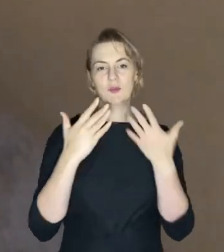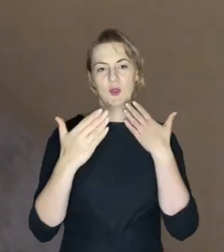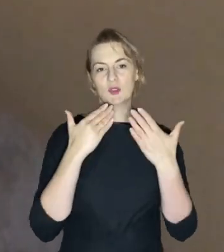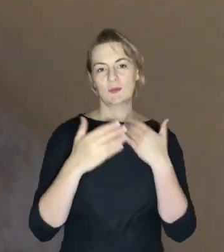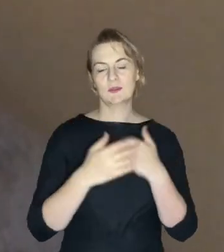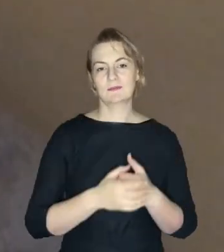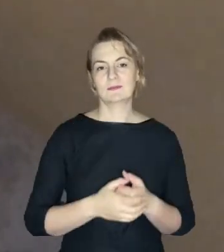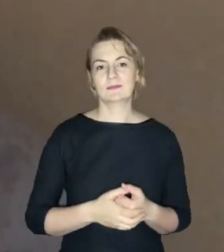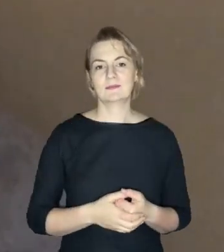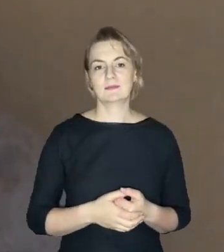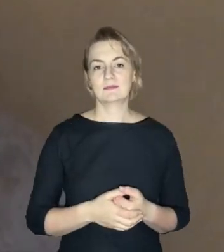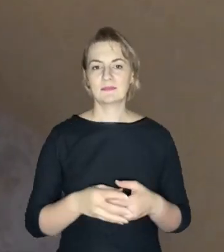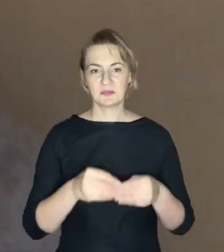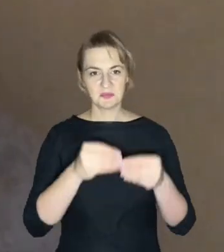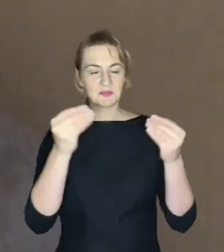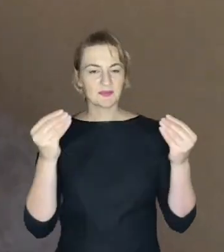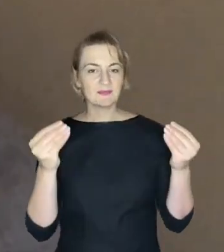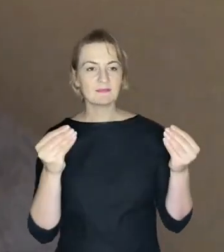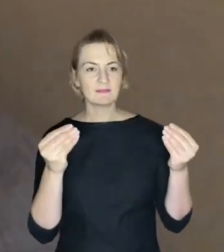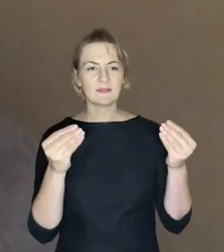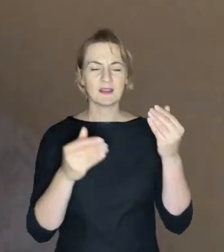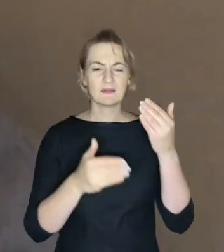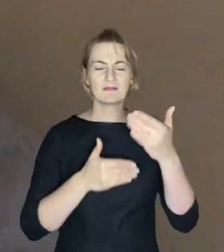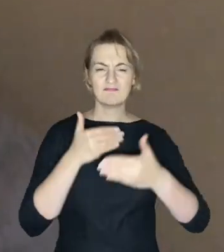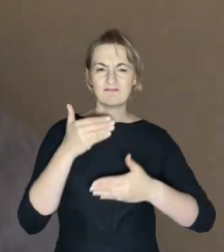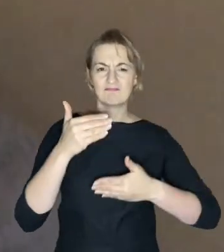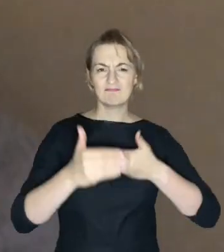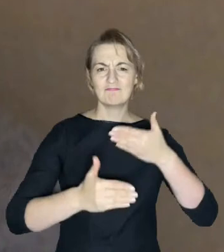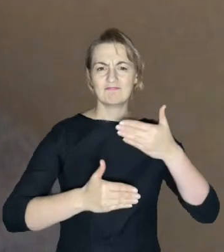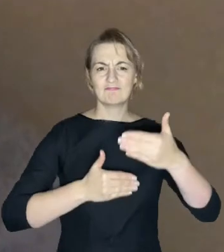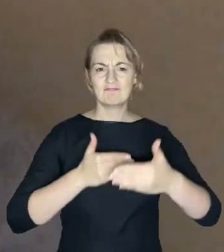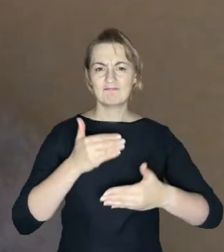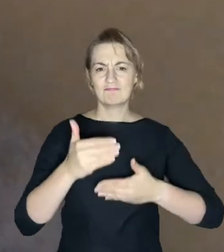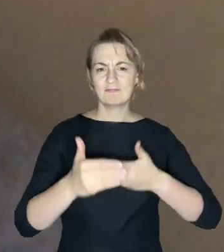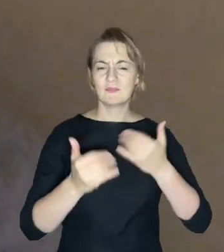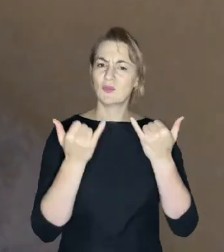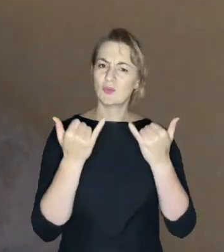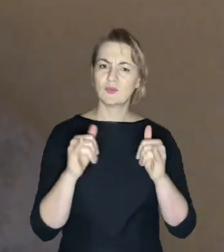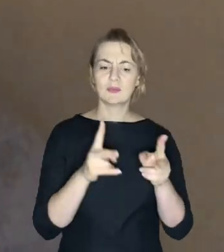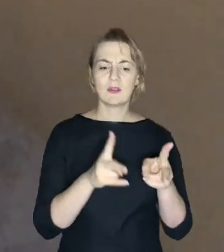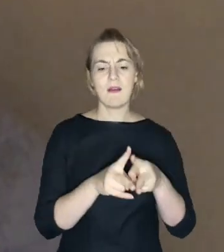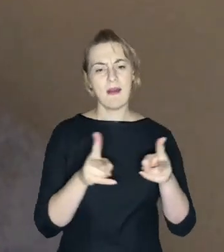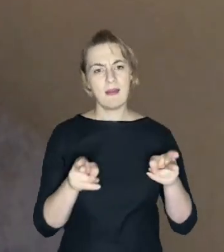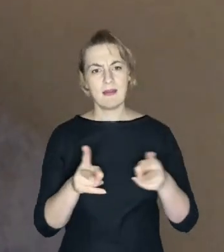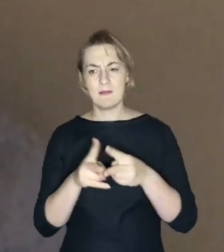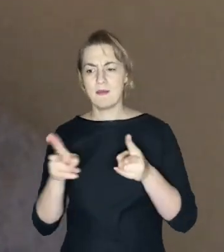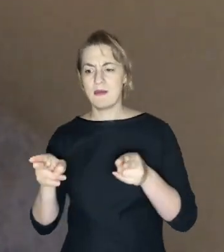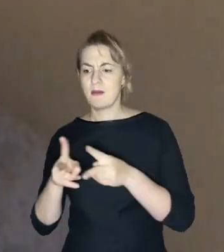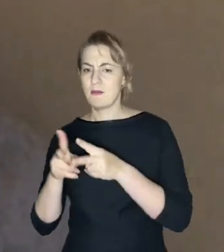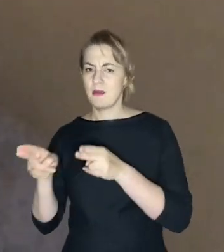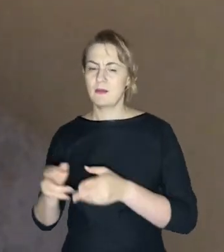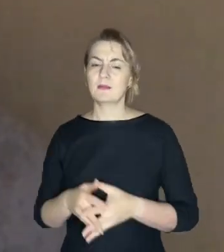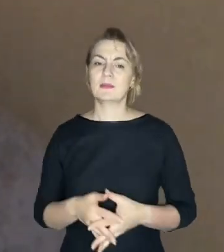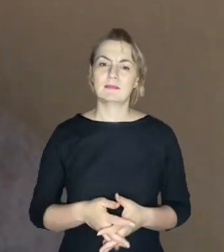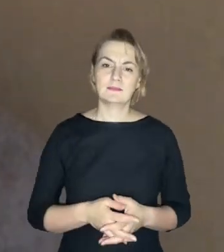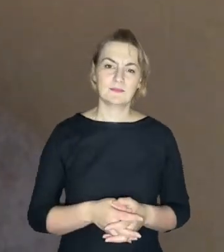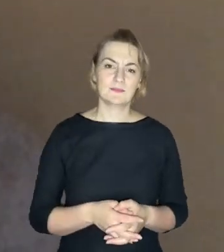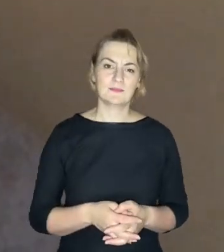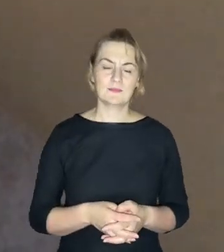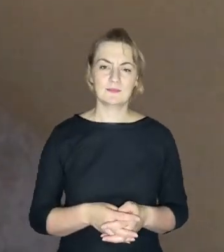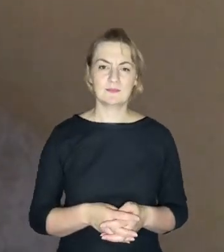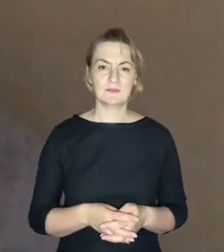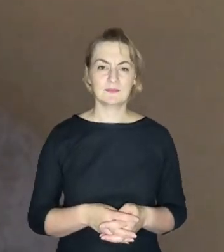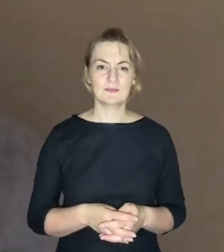i przechodzi przez różne fazy tego procesu. I to no, takie wiesz, przyjrzenie